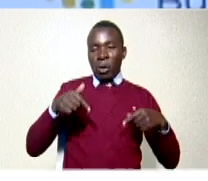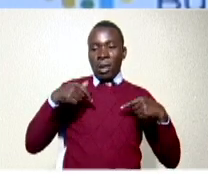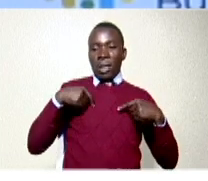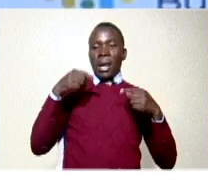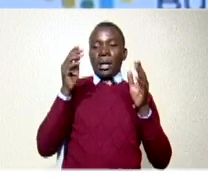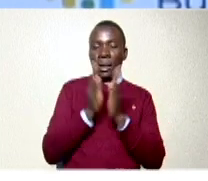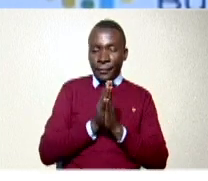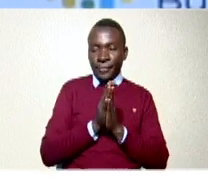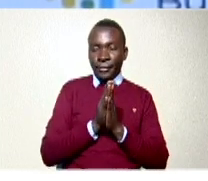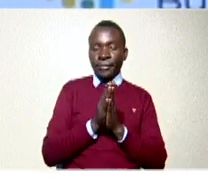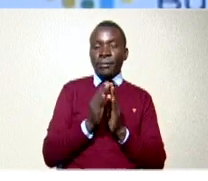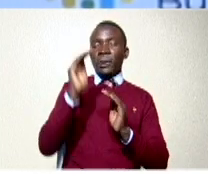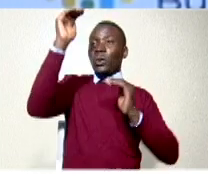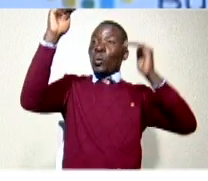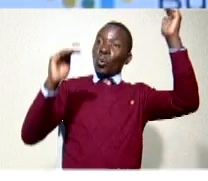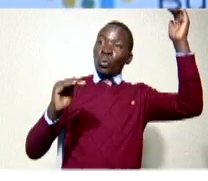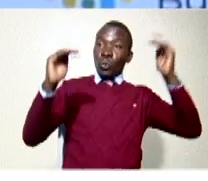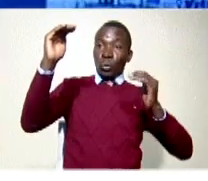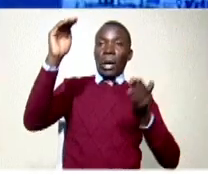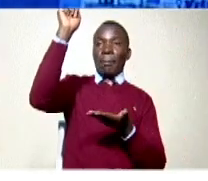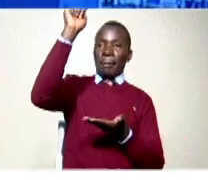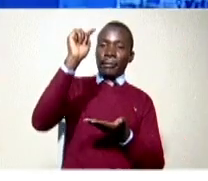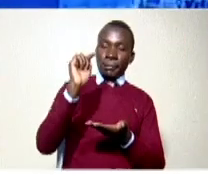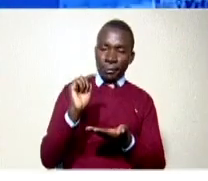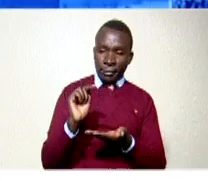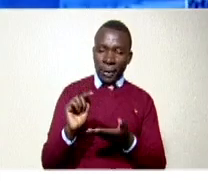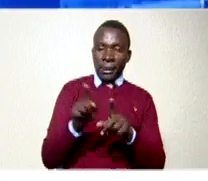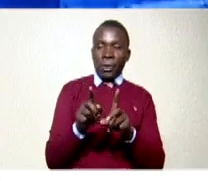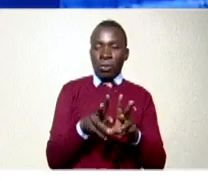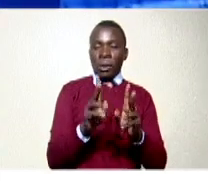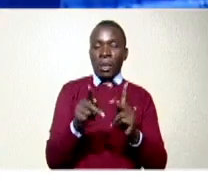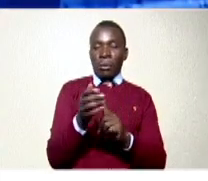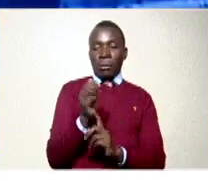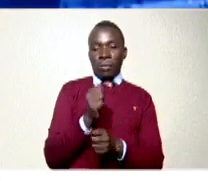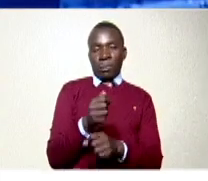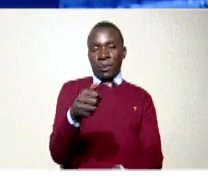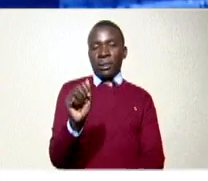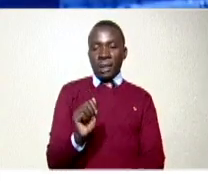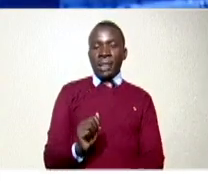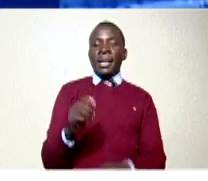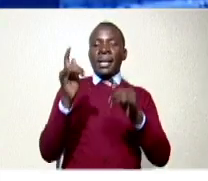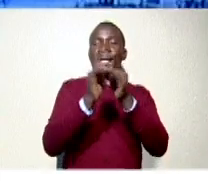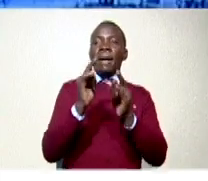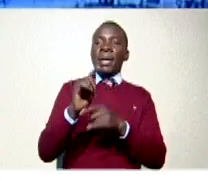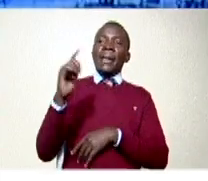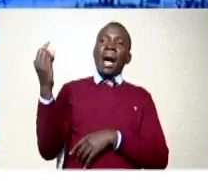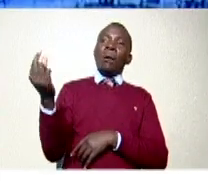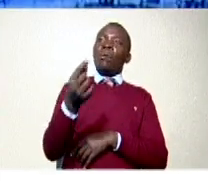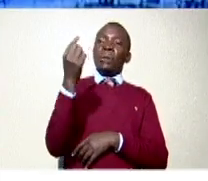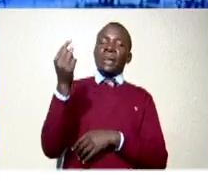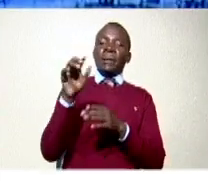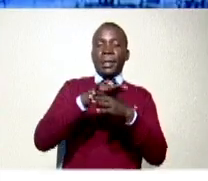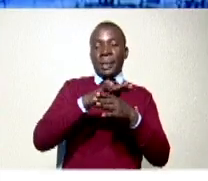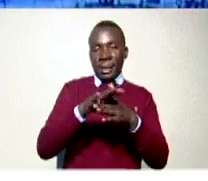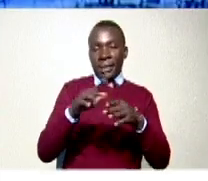bwa busumbane bugenda bugabanuka kuko abantu babonye imibereho. Inama ya Golden Business